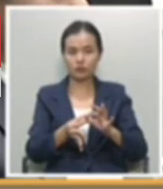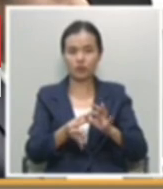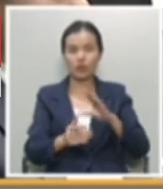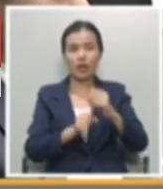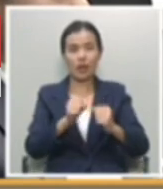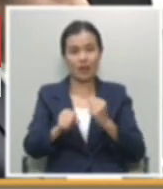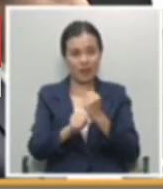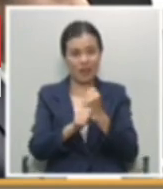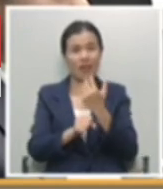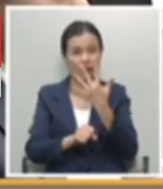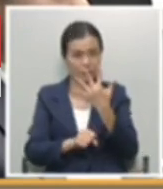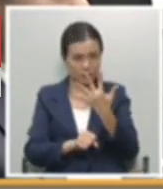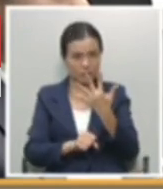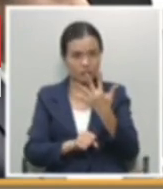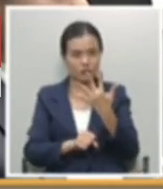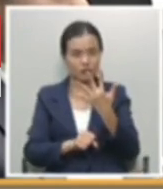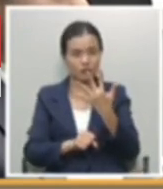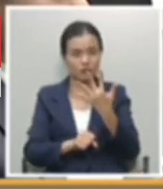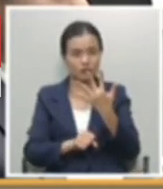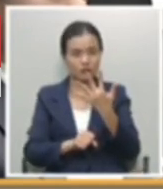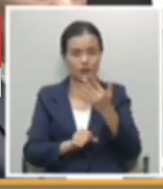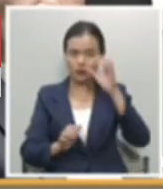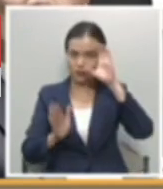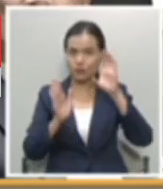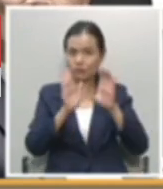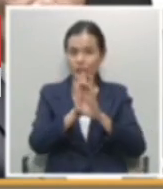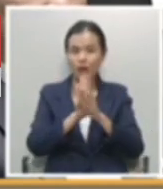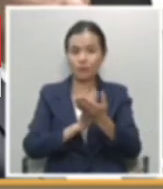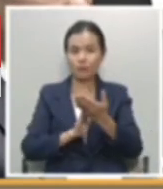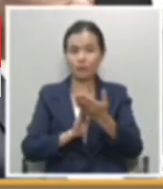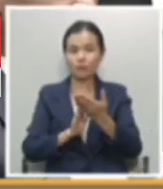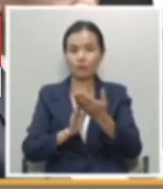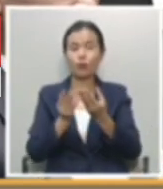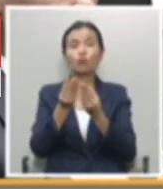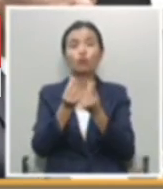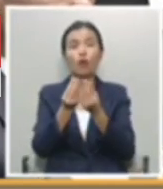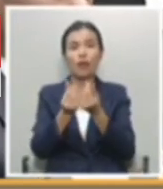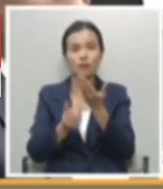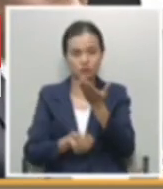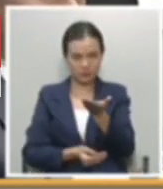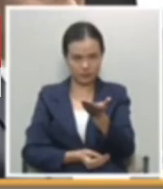5ปีกว่าฉายภาพเลยครับภาพเมื่อสักครู่นี้แหละครับ